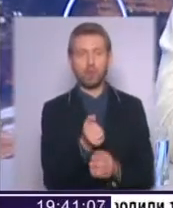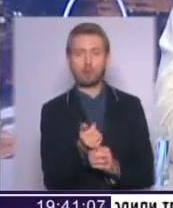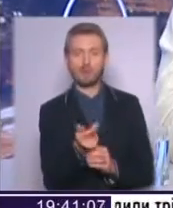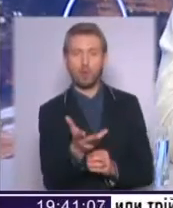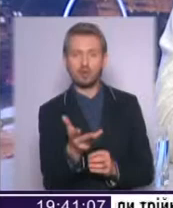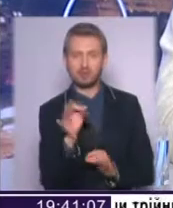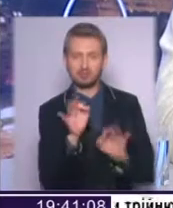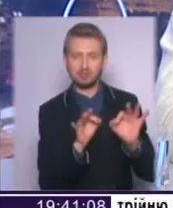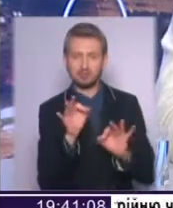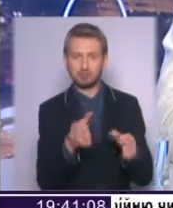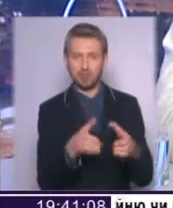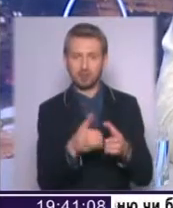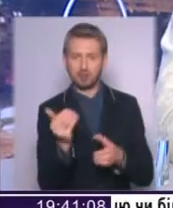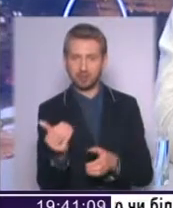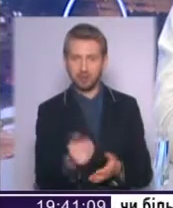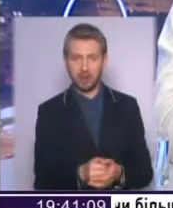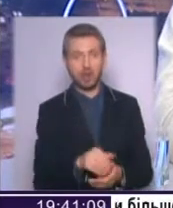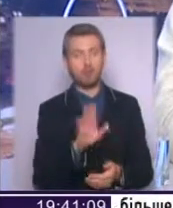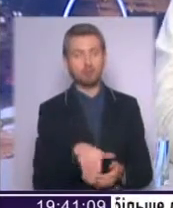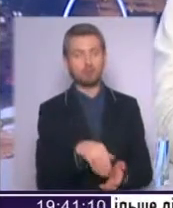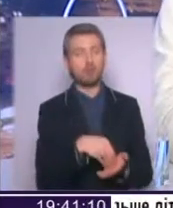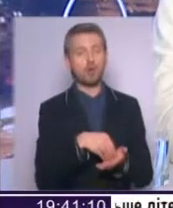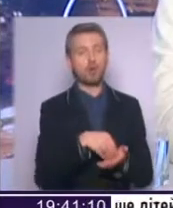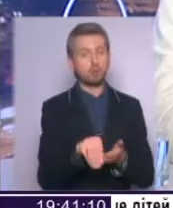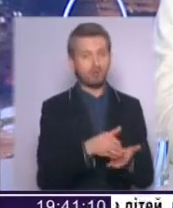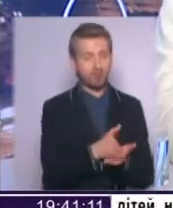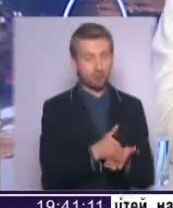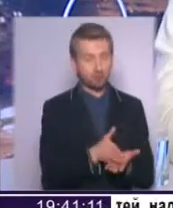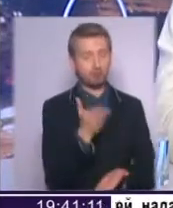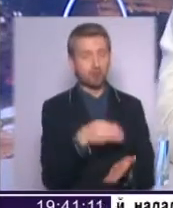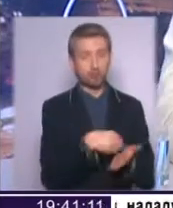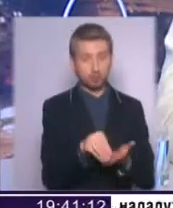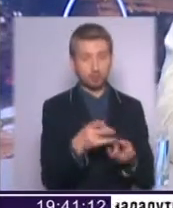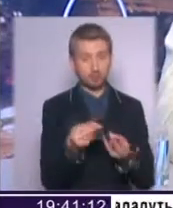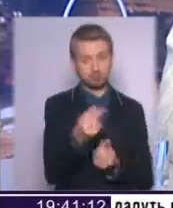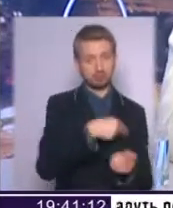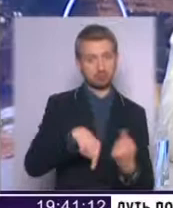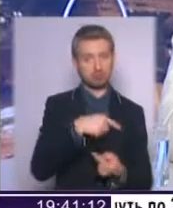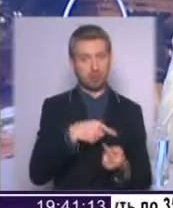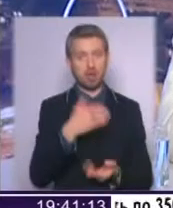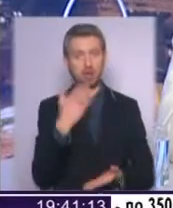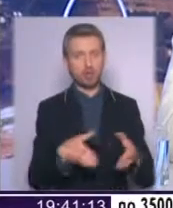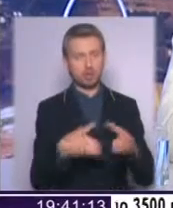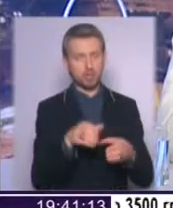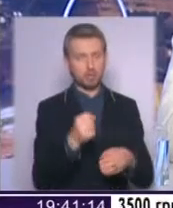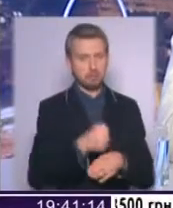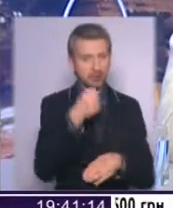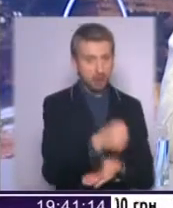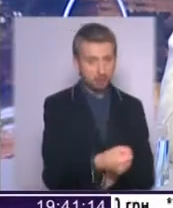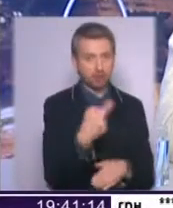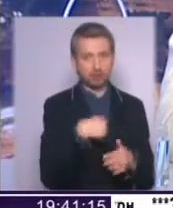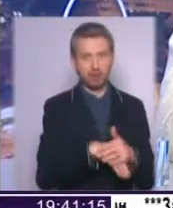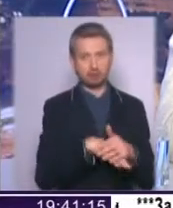партії. Далі, купив посаду. Раз купив, значить, треба що відбити. Раз партія призначила, значить, перед ними зобов'язані, а